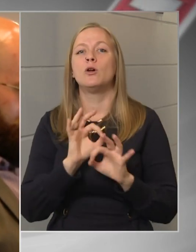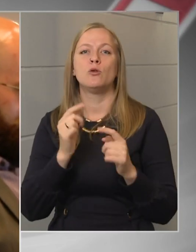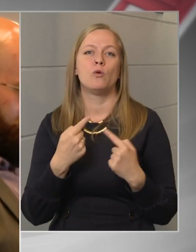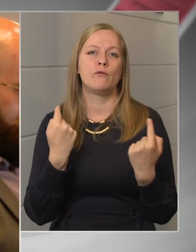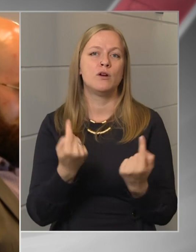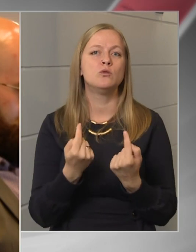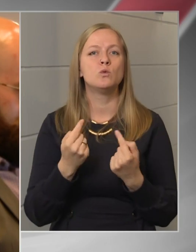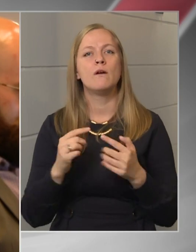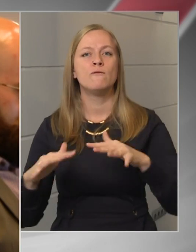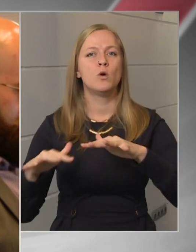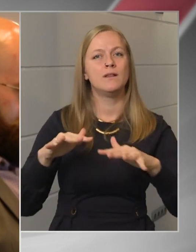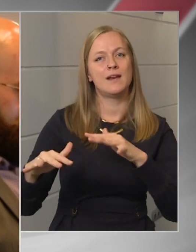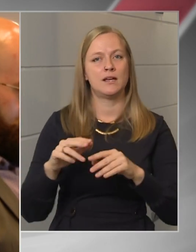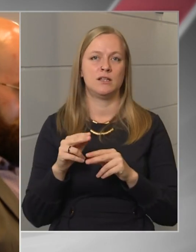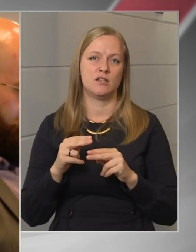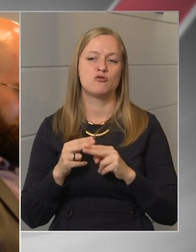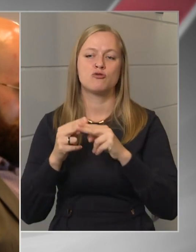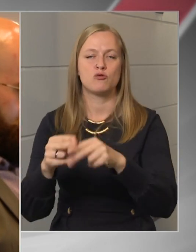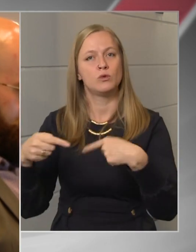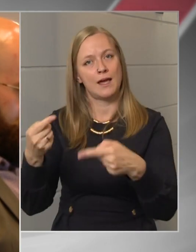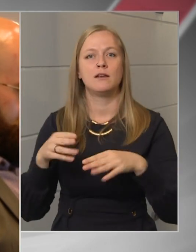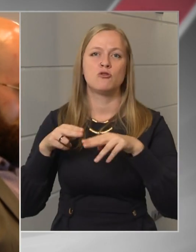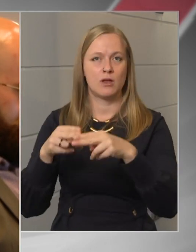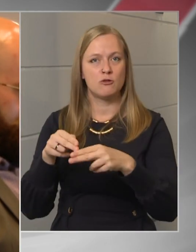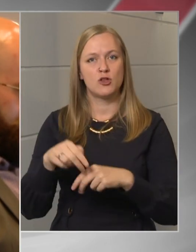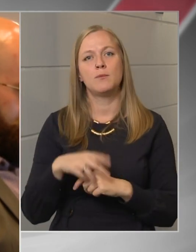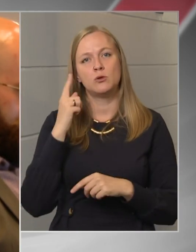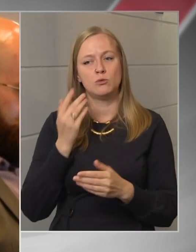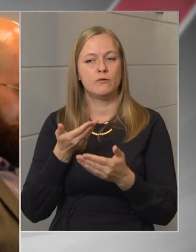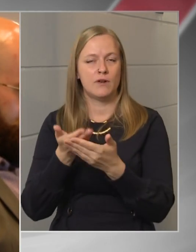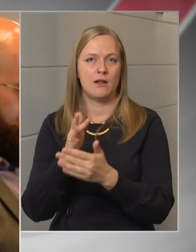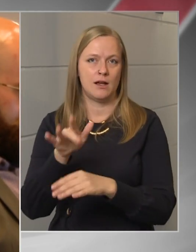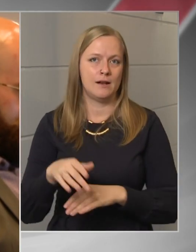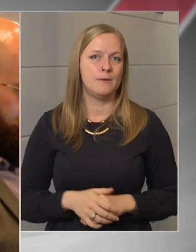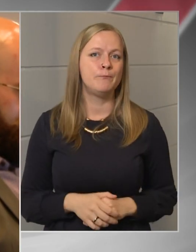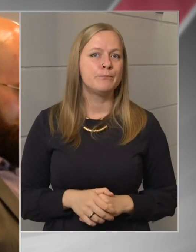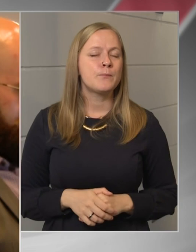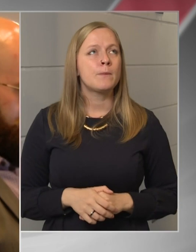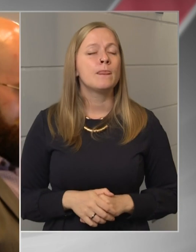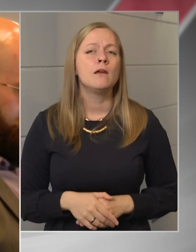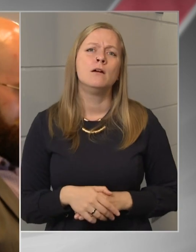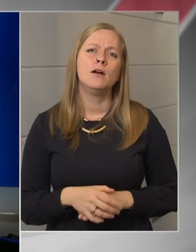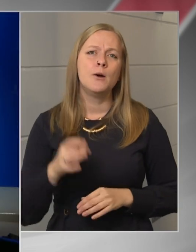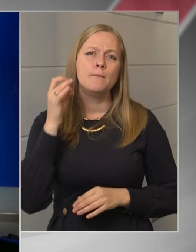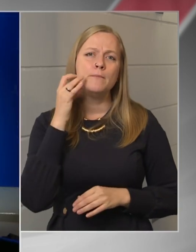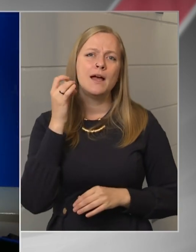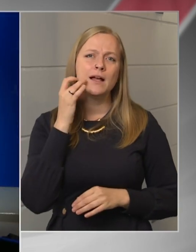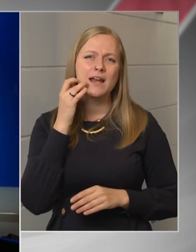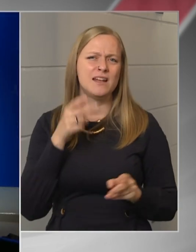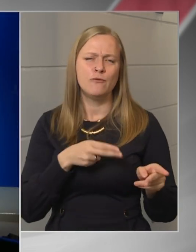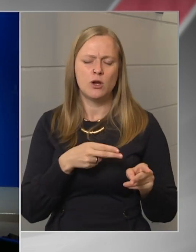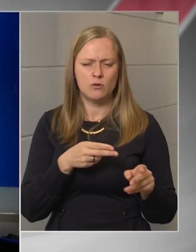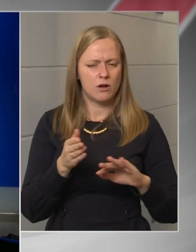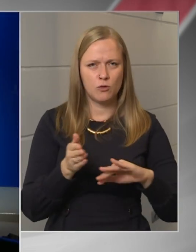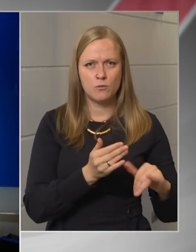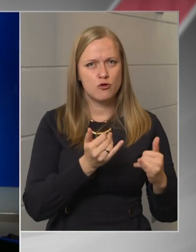a földrengés segítségébe, hogy föl tudunk ajánlani valamit. Minek után a belgrádi vonatról most nem beszélnek,